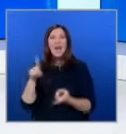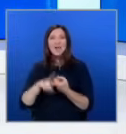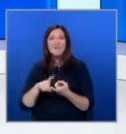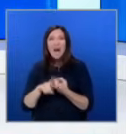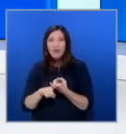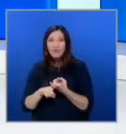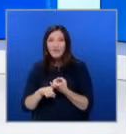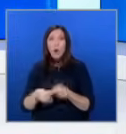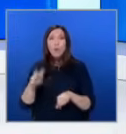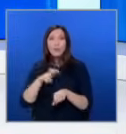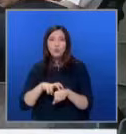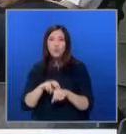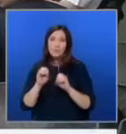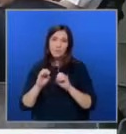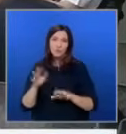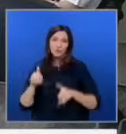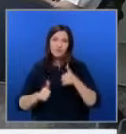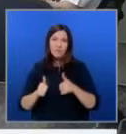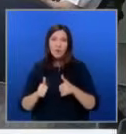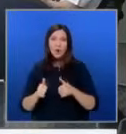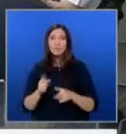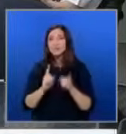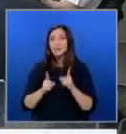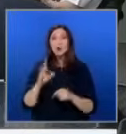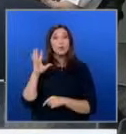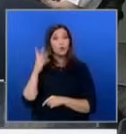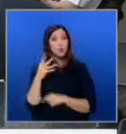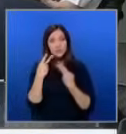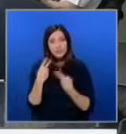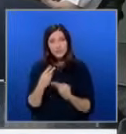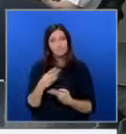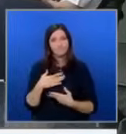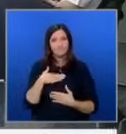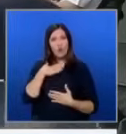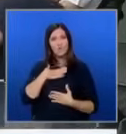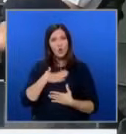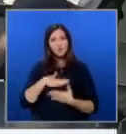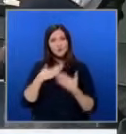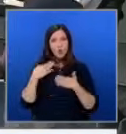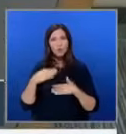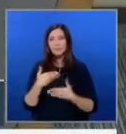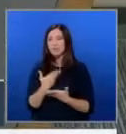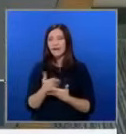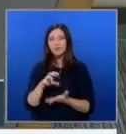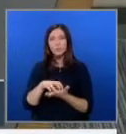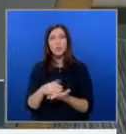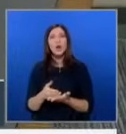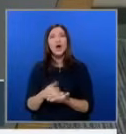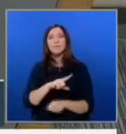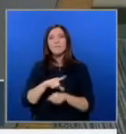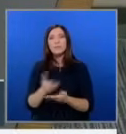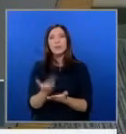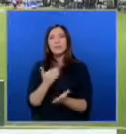Квадво Дуа да пропусне двубоя. Наставникът на Лудогорец изрази задоволство от представянето на отбора по време на